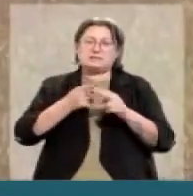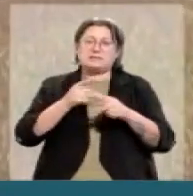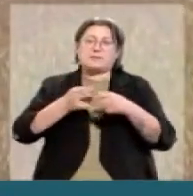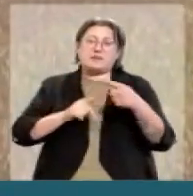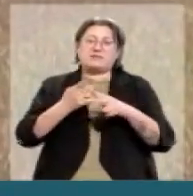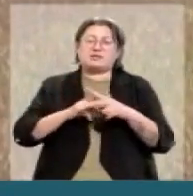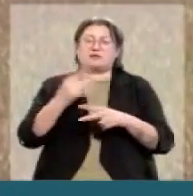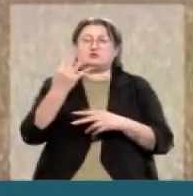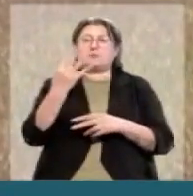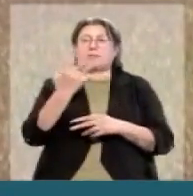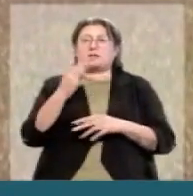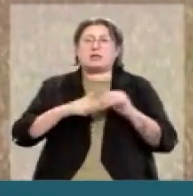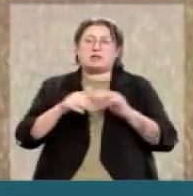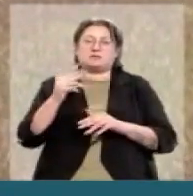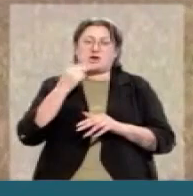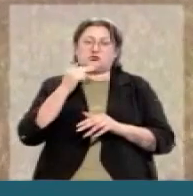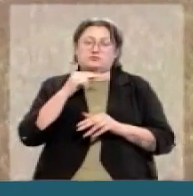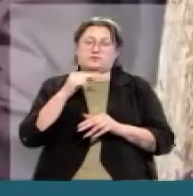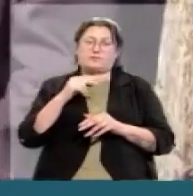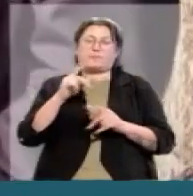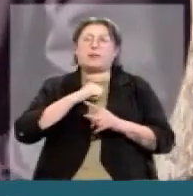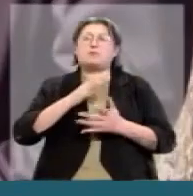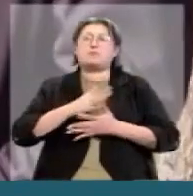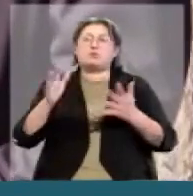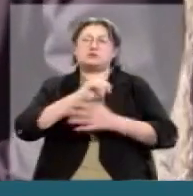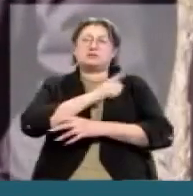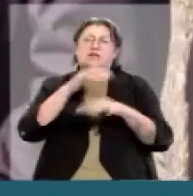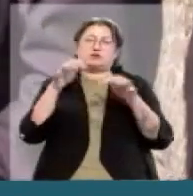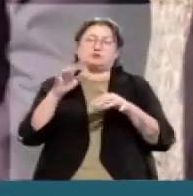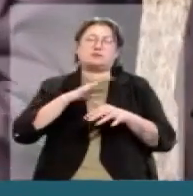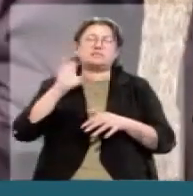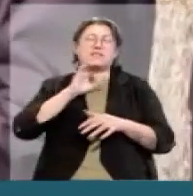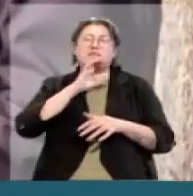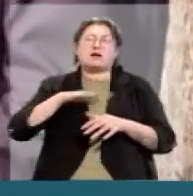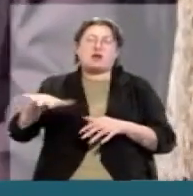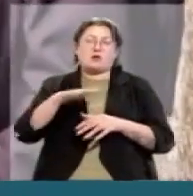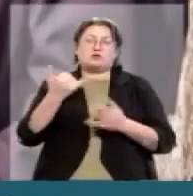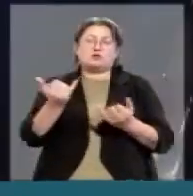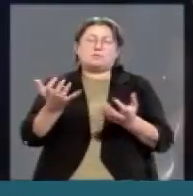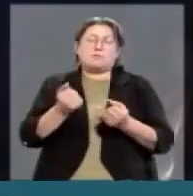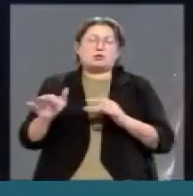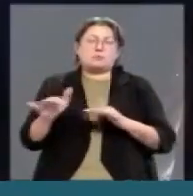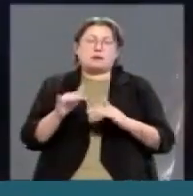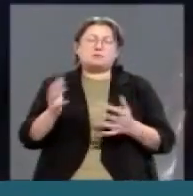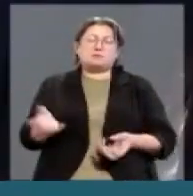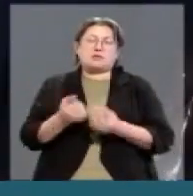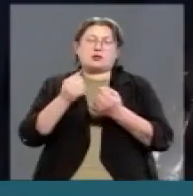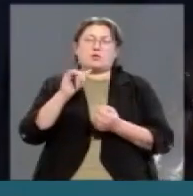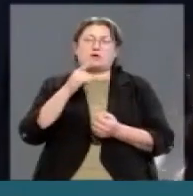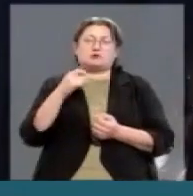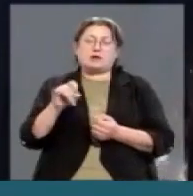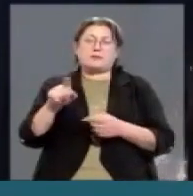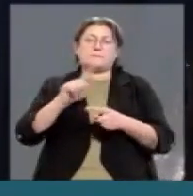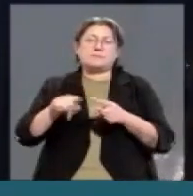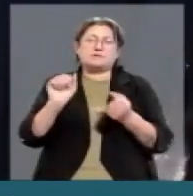половина относится к 4-5 классу качества. Наиболее сильные дожди шли на севере района. Сейчас принимаются меры по спасению урожая,